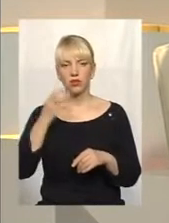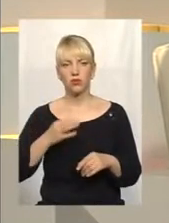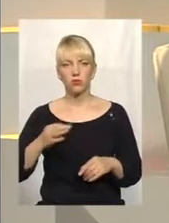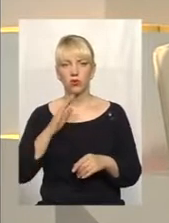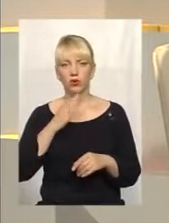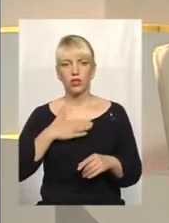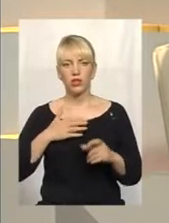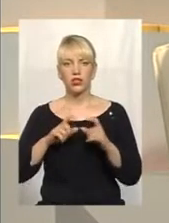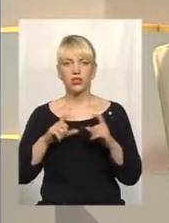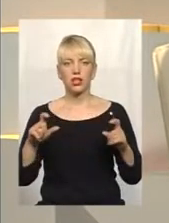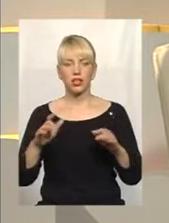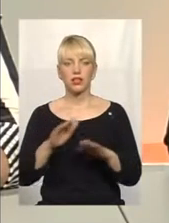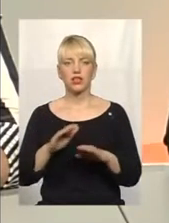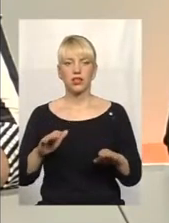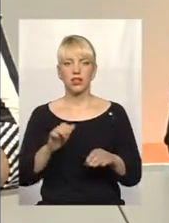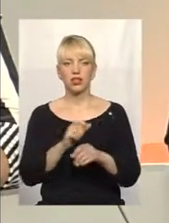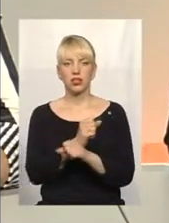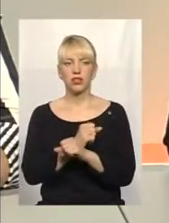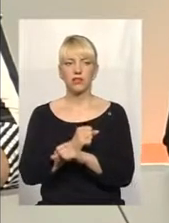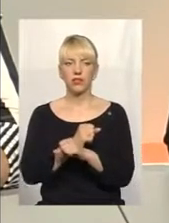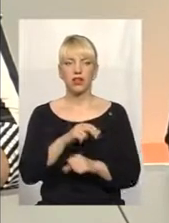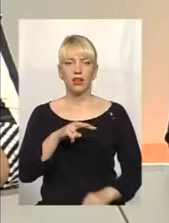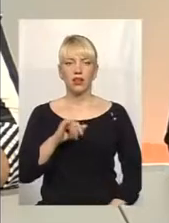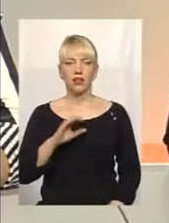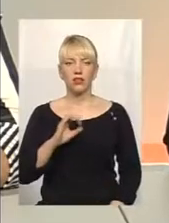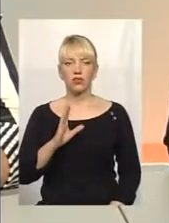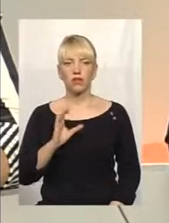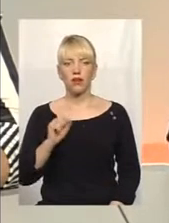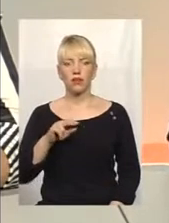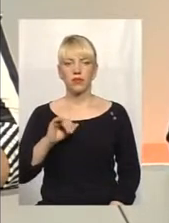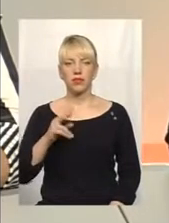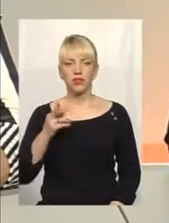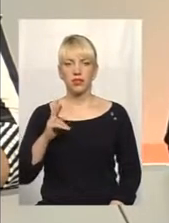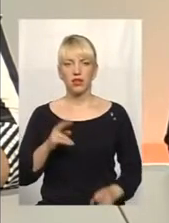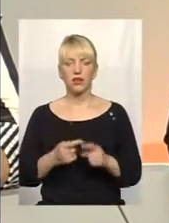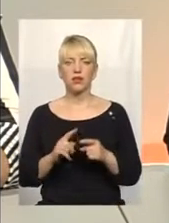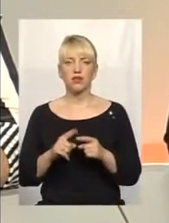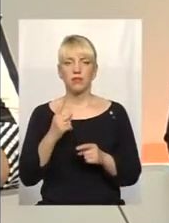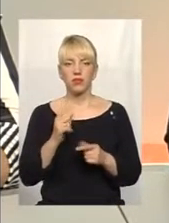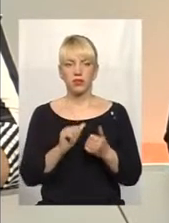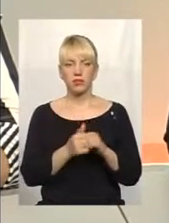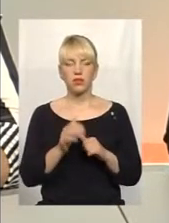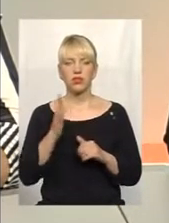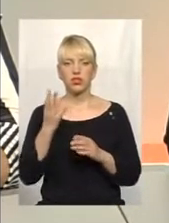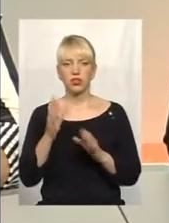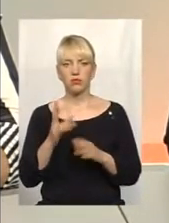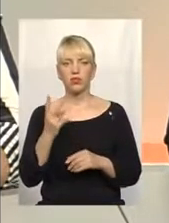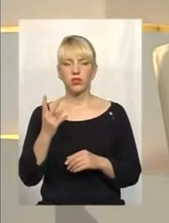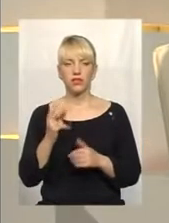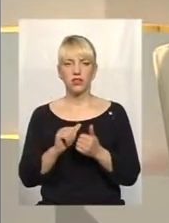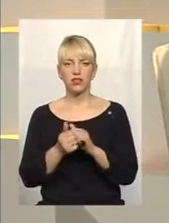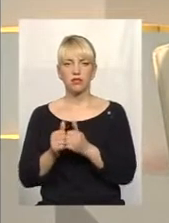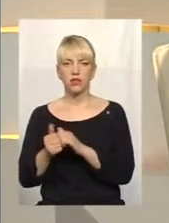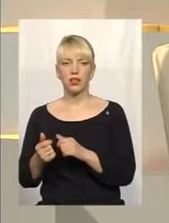заклад, дитячий заклад санаторного типу «Лісова пісня». Це перша зміна, буде ще дві зміни. Окрім... Який